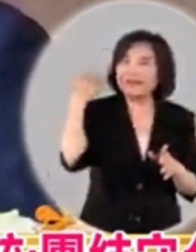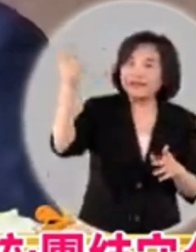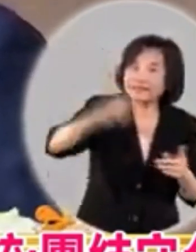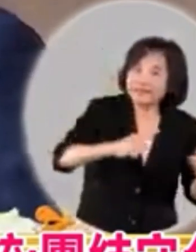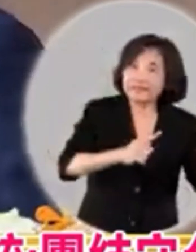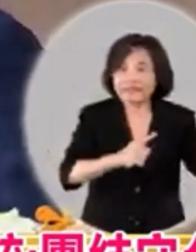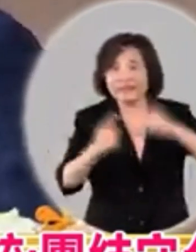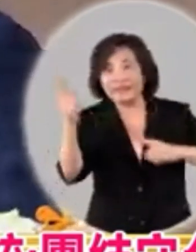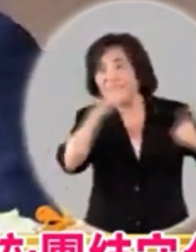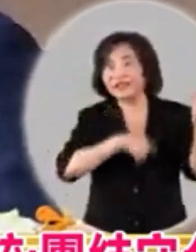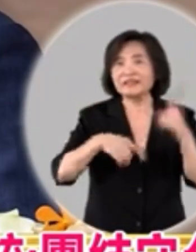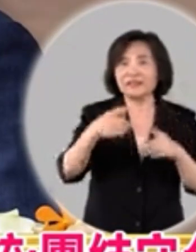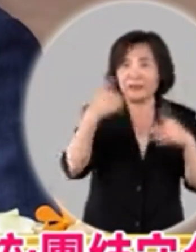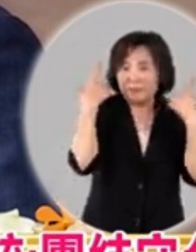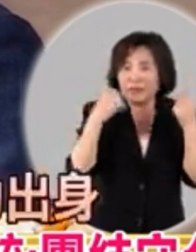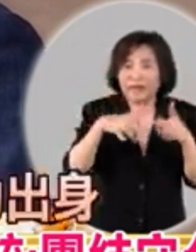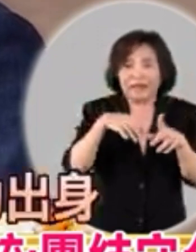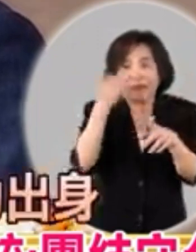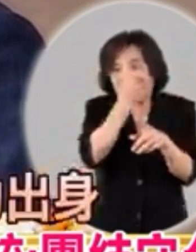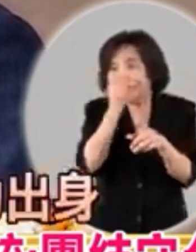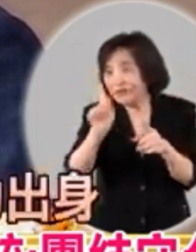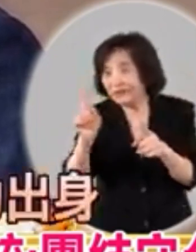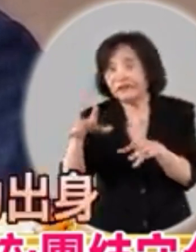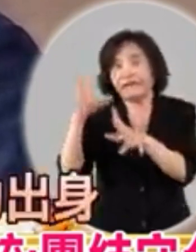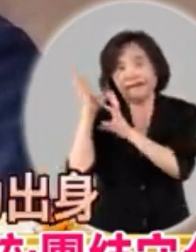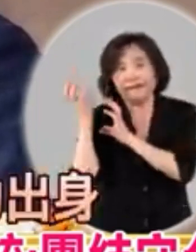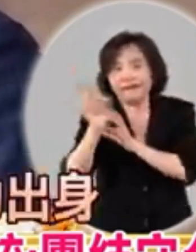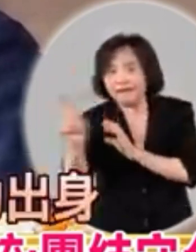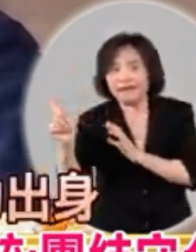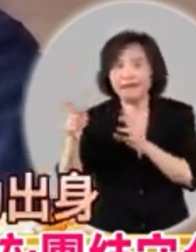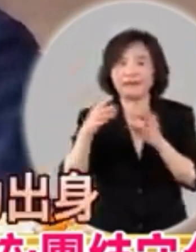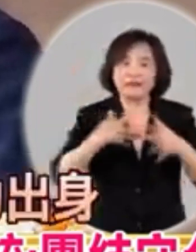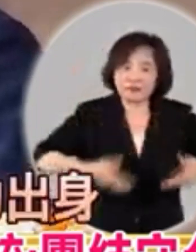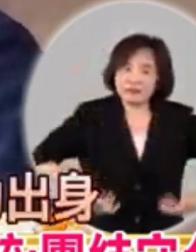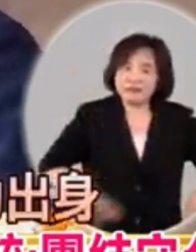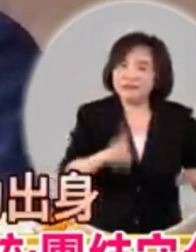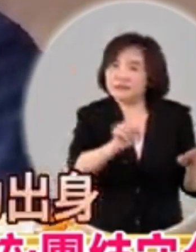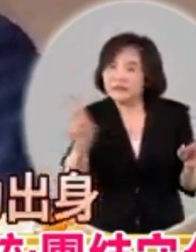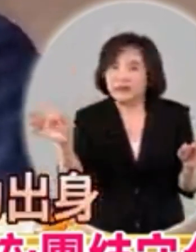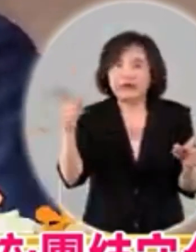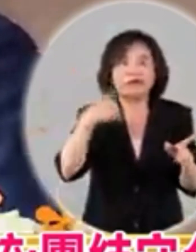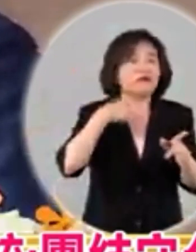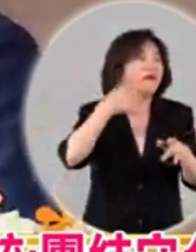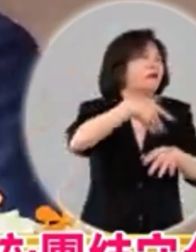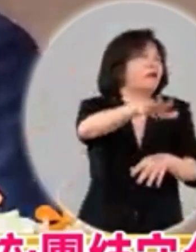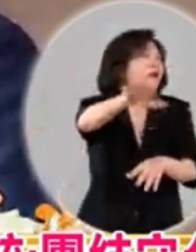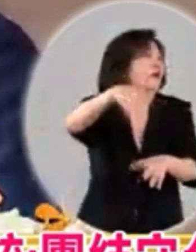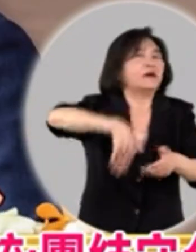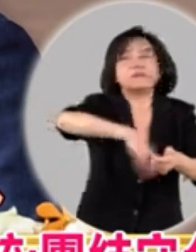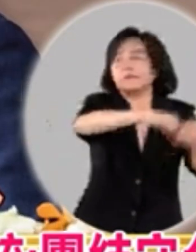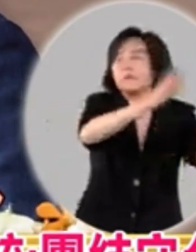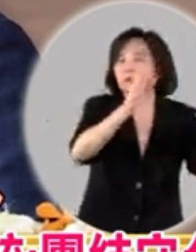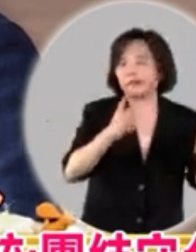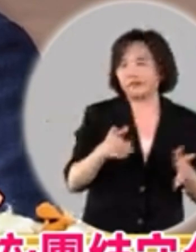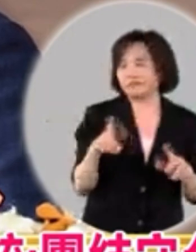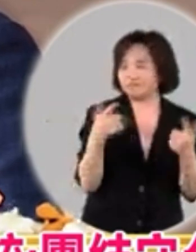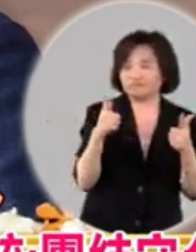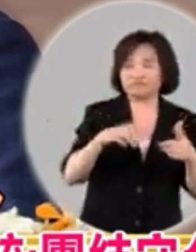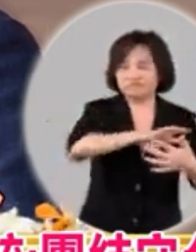罪，也没有人会因为不同的出身而被排除在共同体之